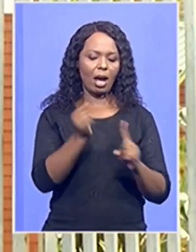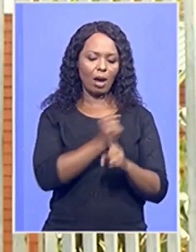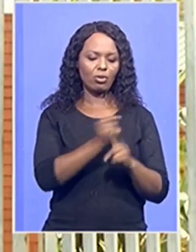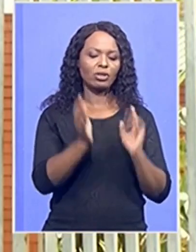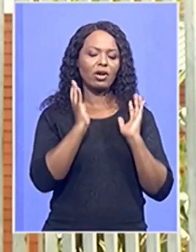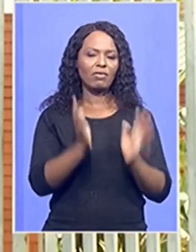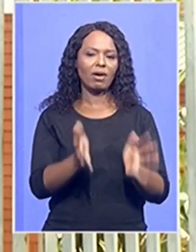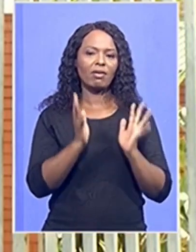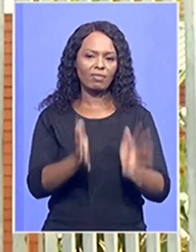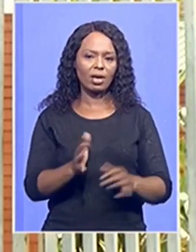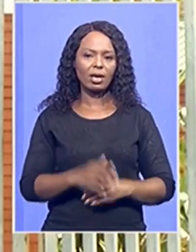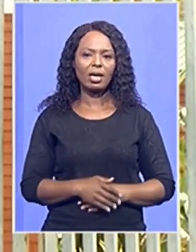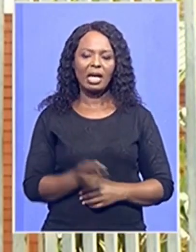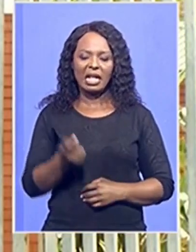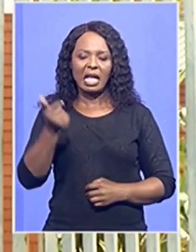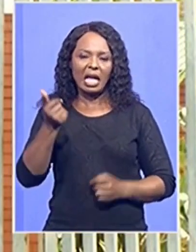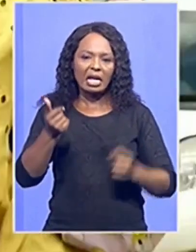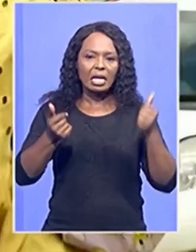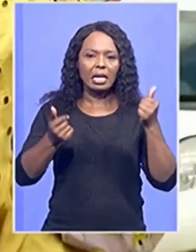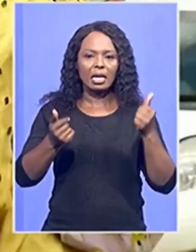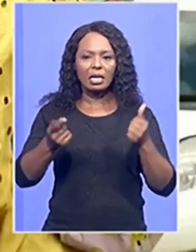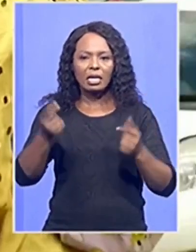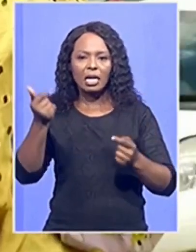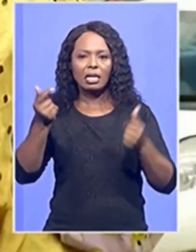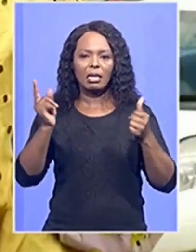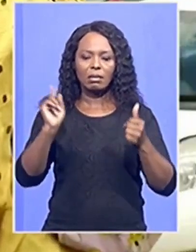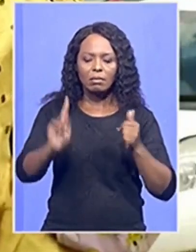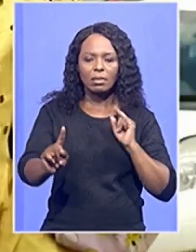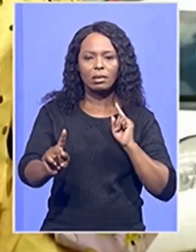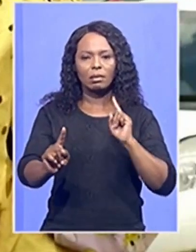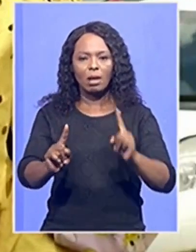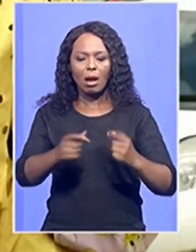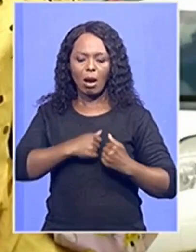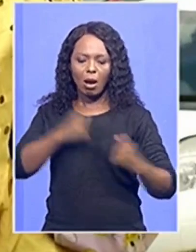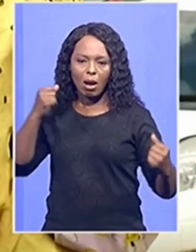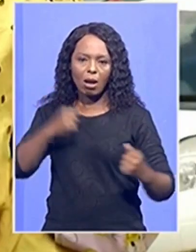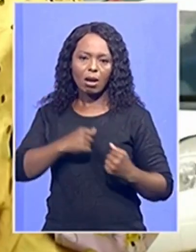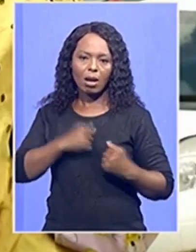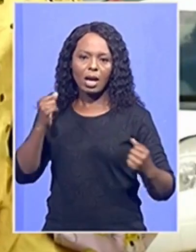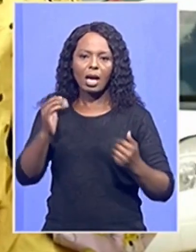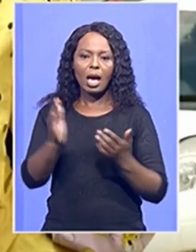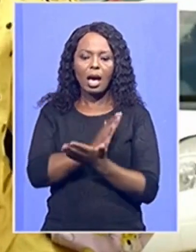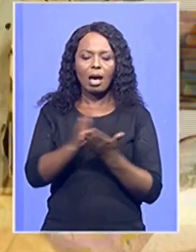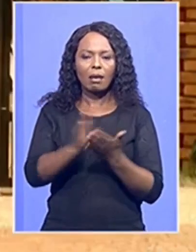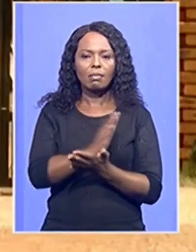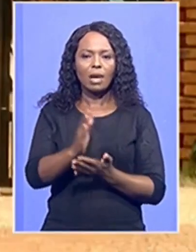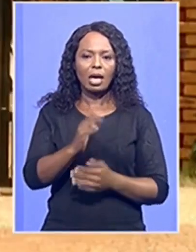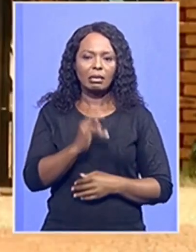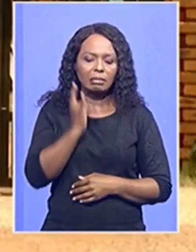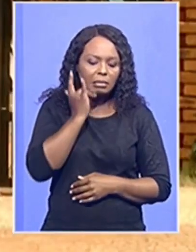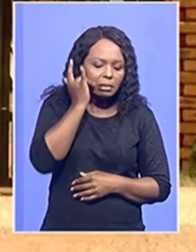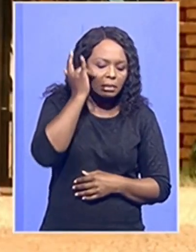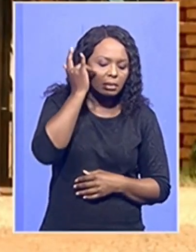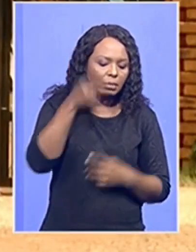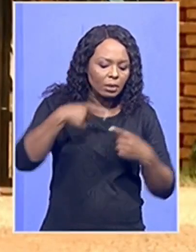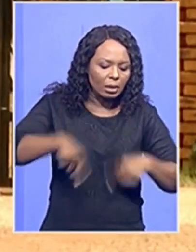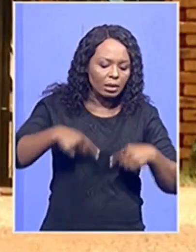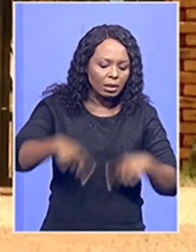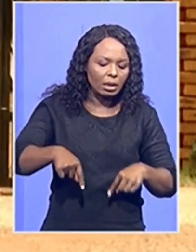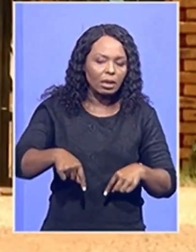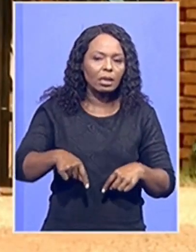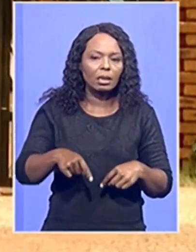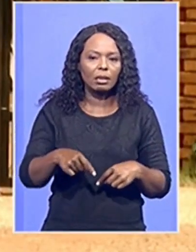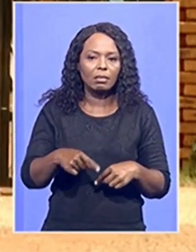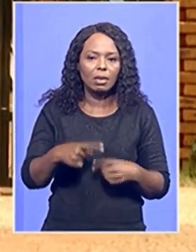noma bavelele bunzimeni ngoba abaningi babo bayasaba, abafuni ukuzibona ba-expose, abanye basabela isithunzi